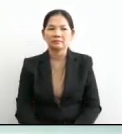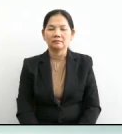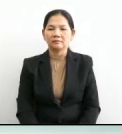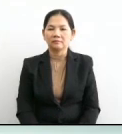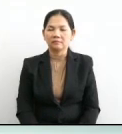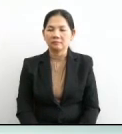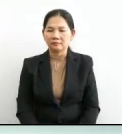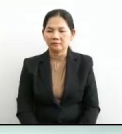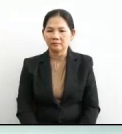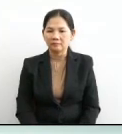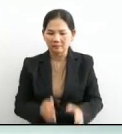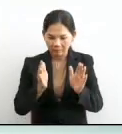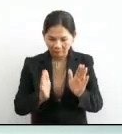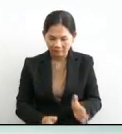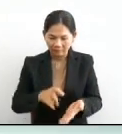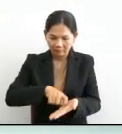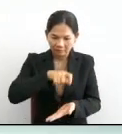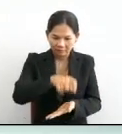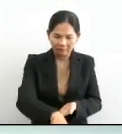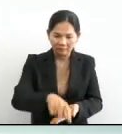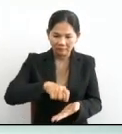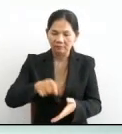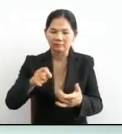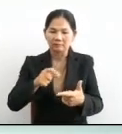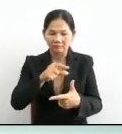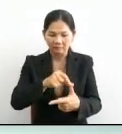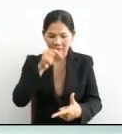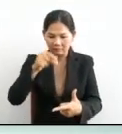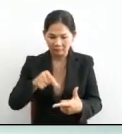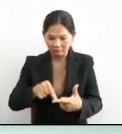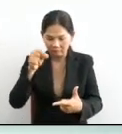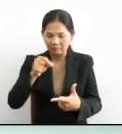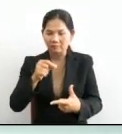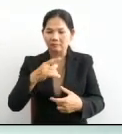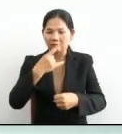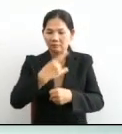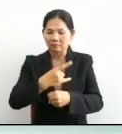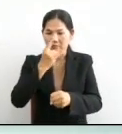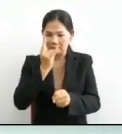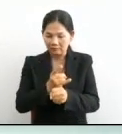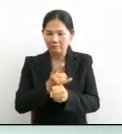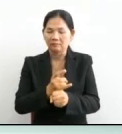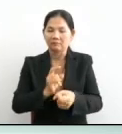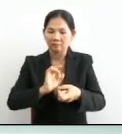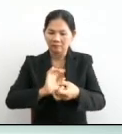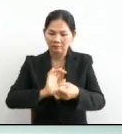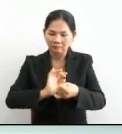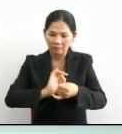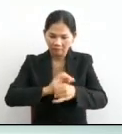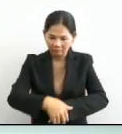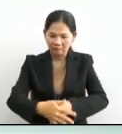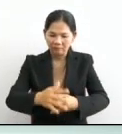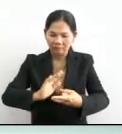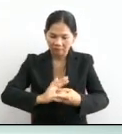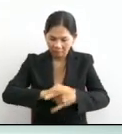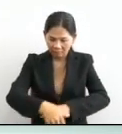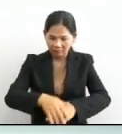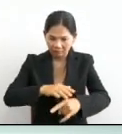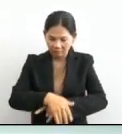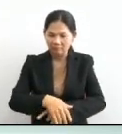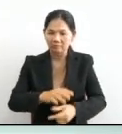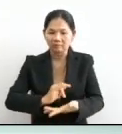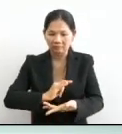chà bán chia cả sẽ có chơi rơ mục rồi bó đâm đầm lồng mí pro đam bay